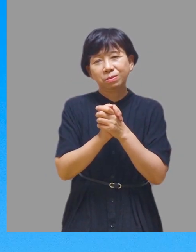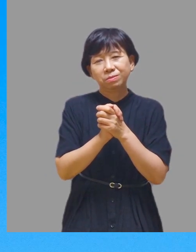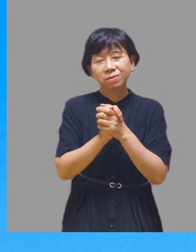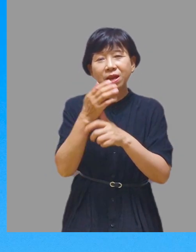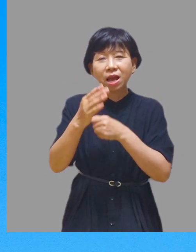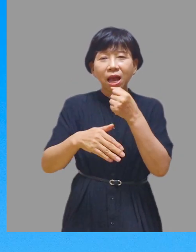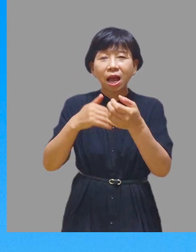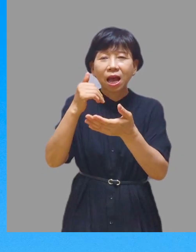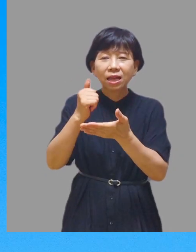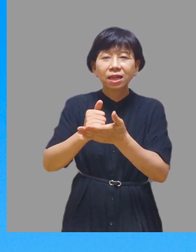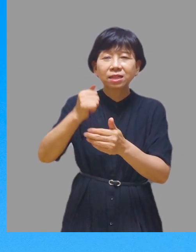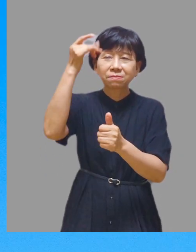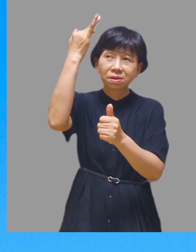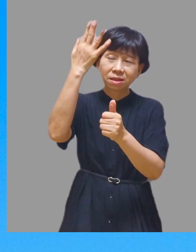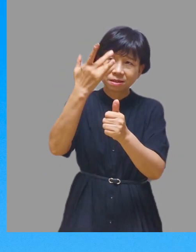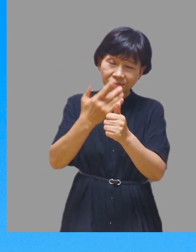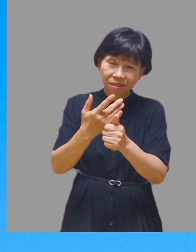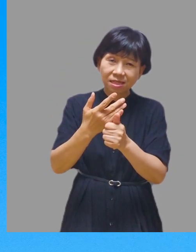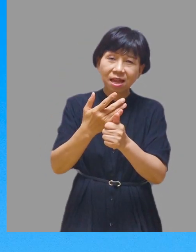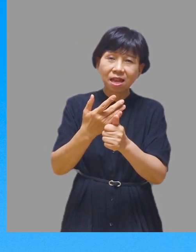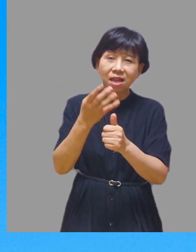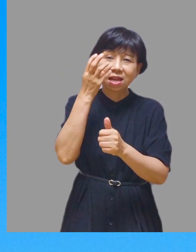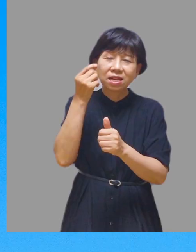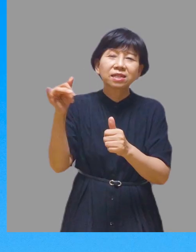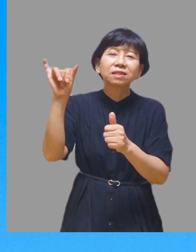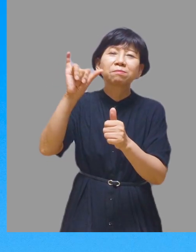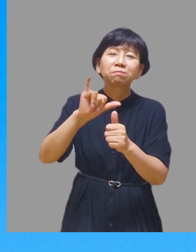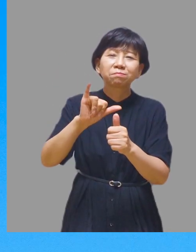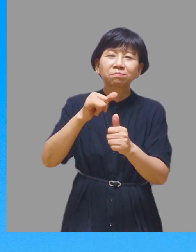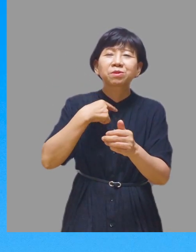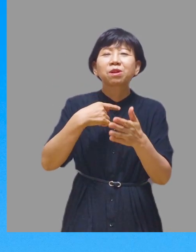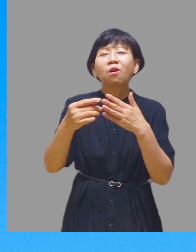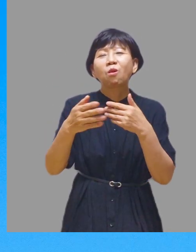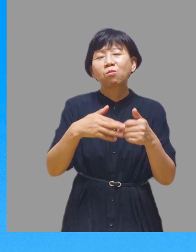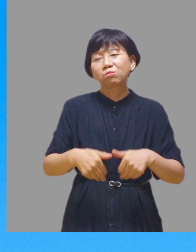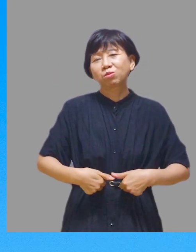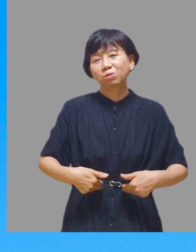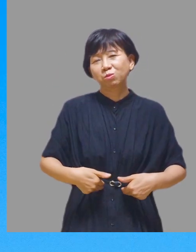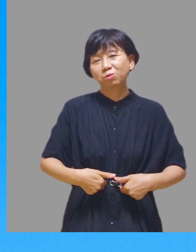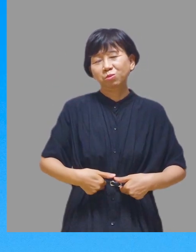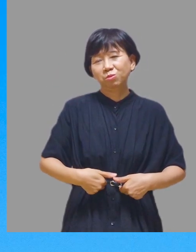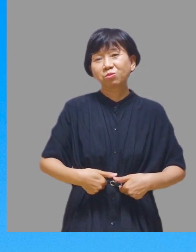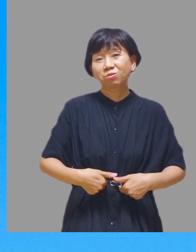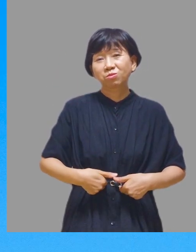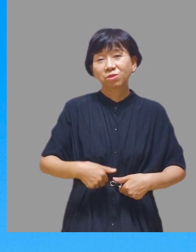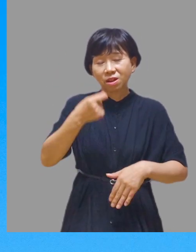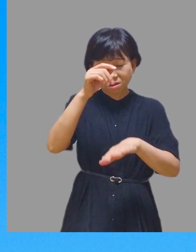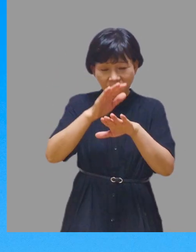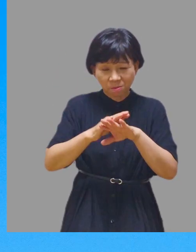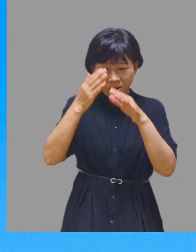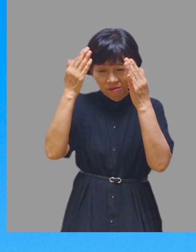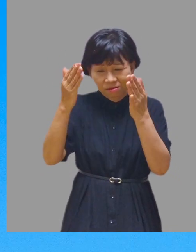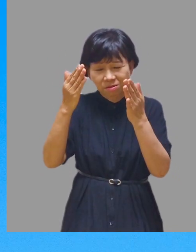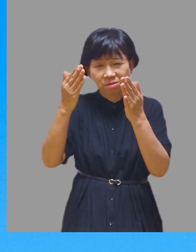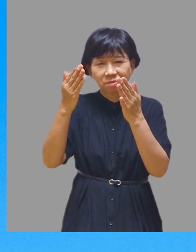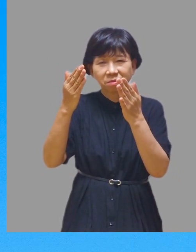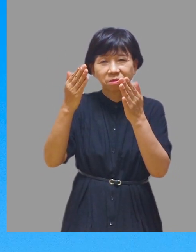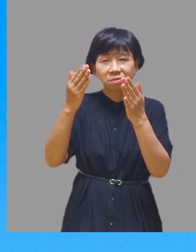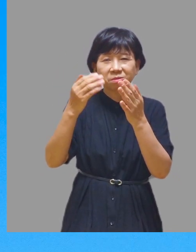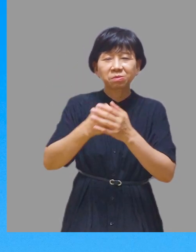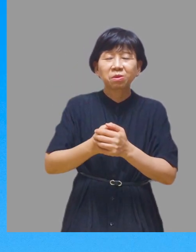이 하나님의 임재, 기름 부심의 역사를 내가 경험해야 돼요. 어떤 분은 예배를 드리면서